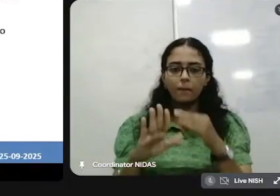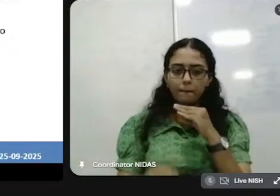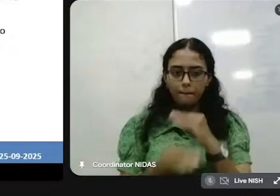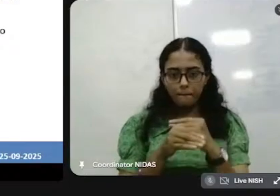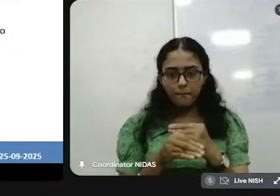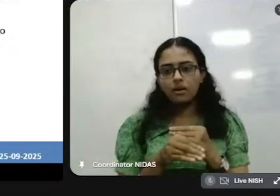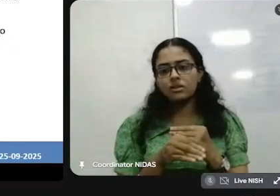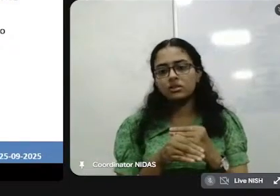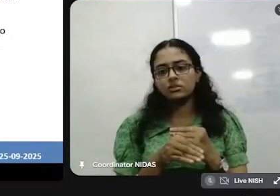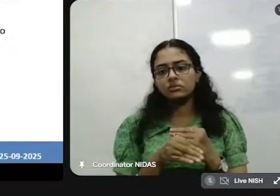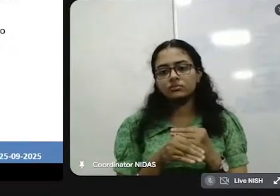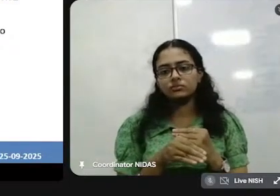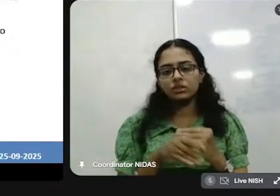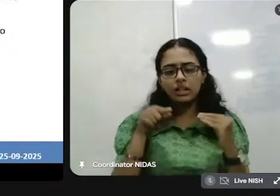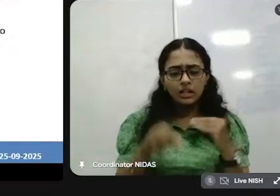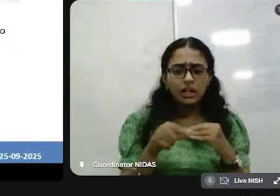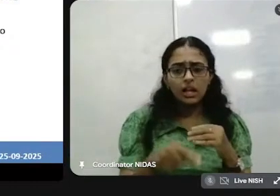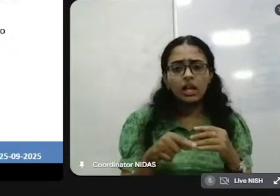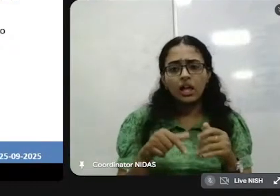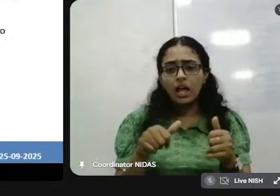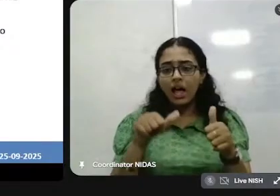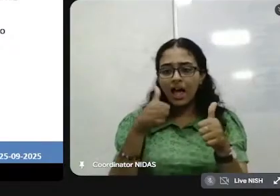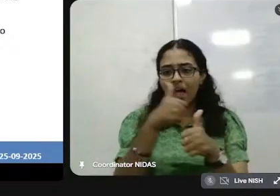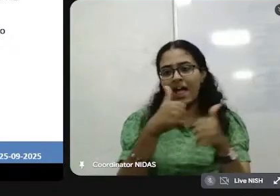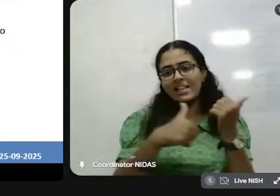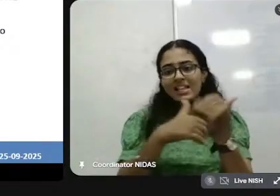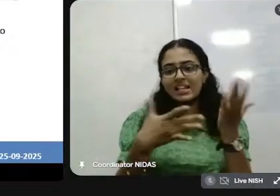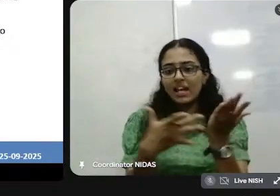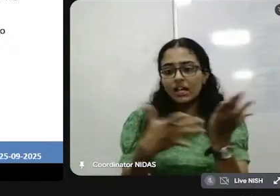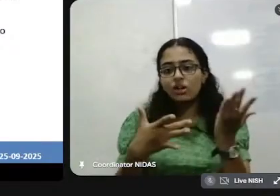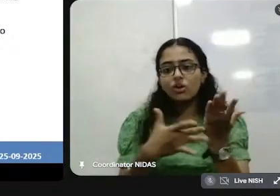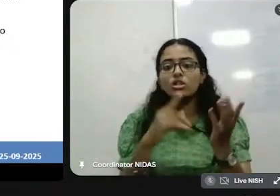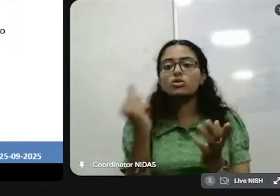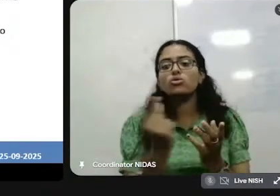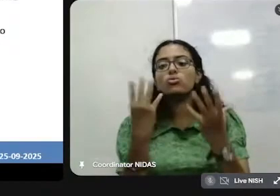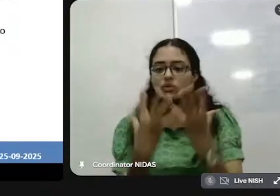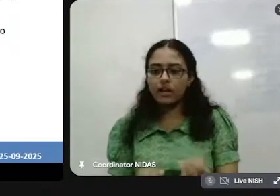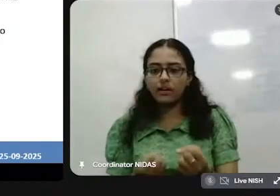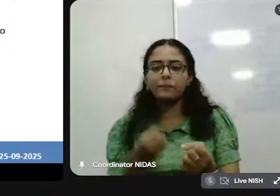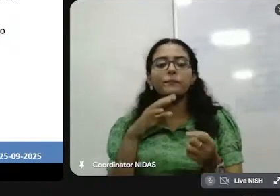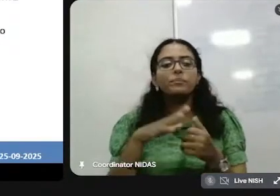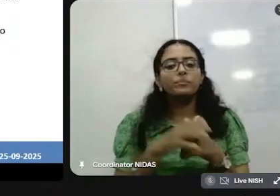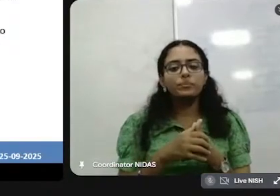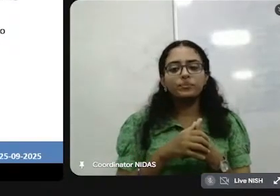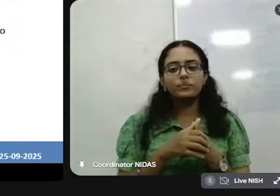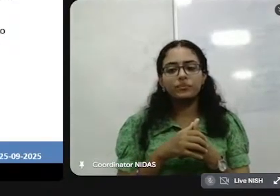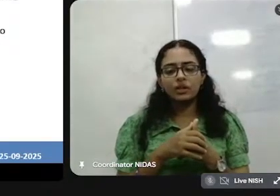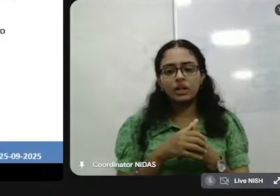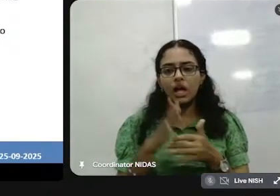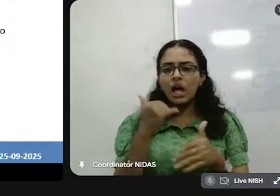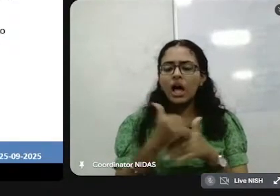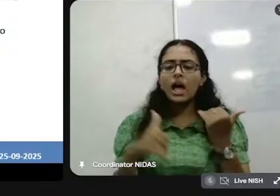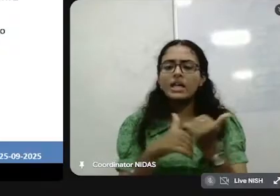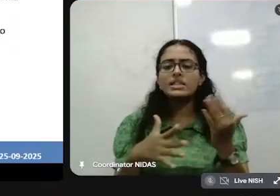തന്നെ ഇപ്പോൾ ലഭ്യമായിട്ടുള്ള അസിസ്റ്റീവ് ടെക്നോളജിയുടെ ഉപയോഗം നമ്മൾ മാക്സിമം യൂസ് ചെയ്യാനായിട്ട് ശ്രദ്ധിക്കുക. അപ്പൊ അസിസ്റ്റീവ്